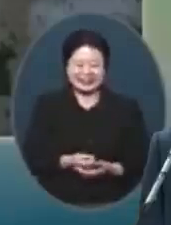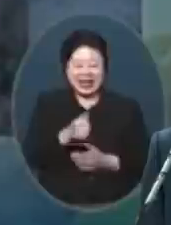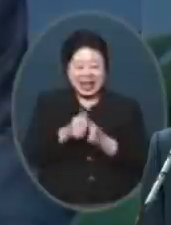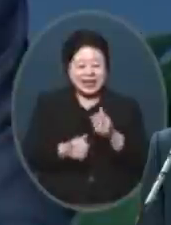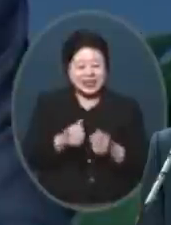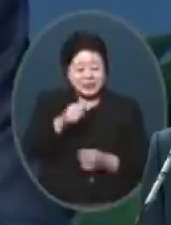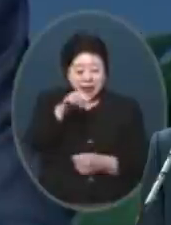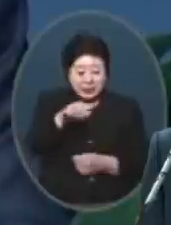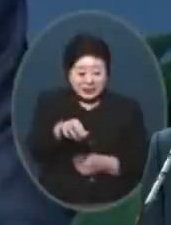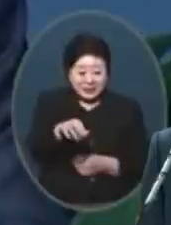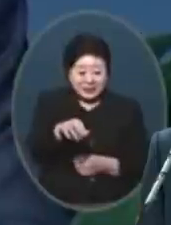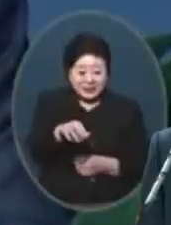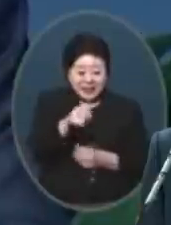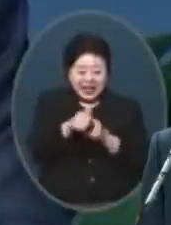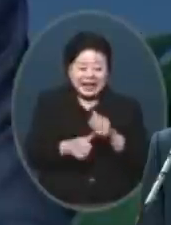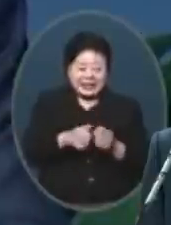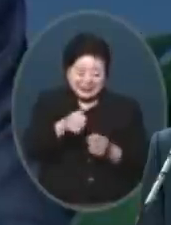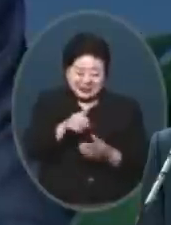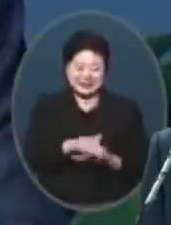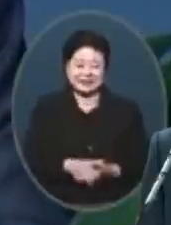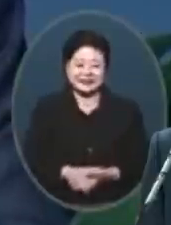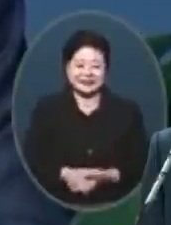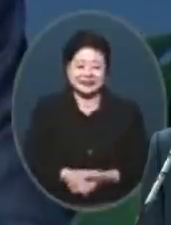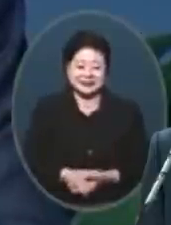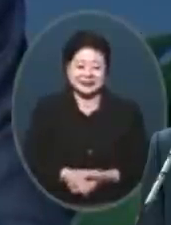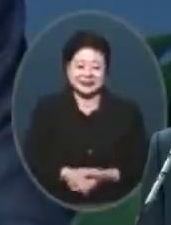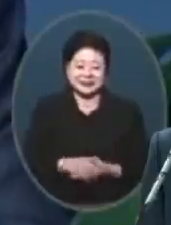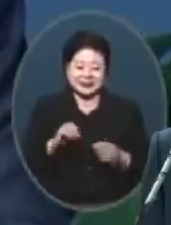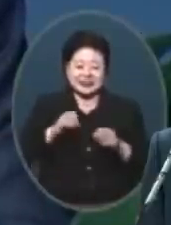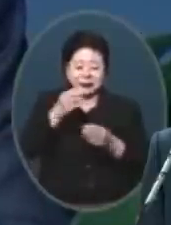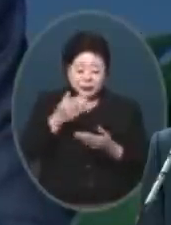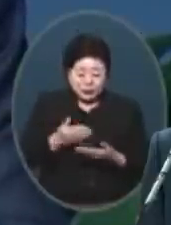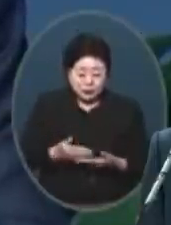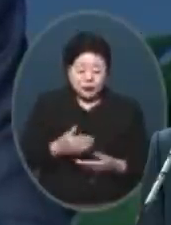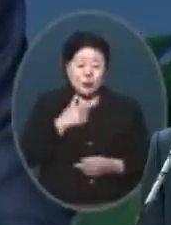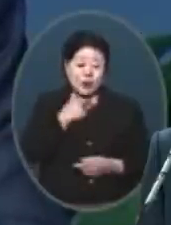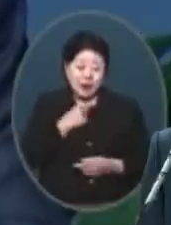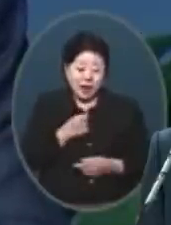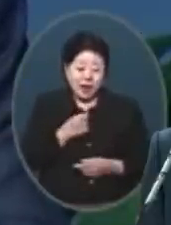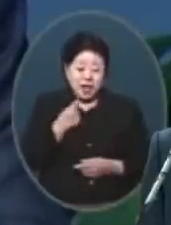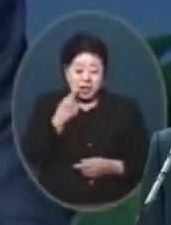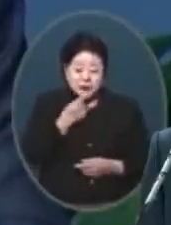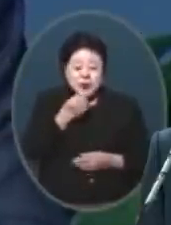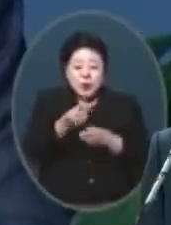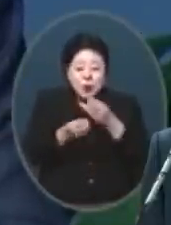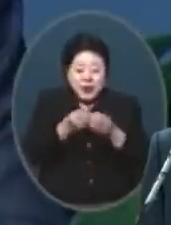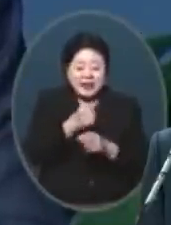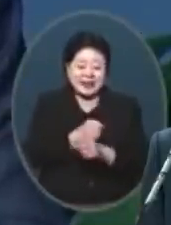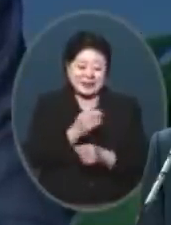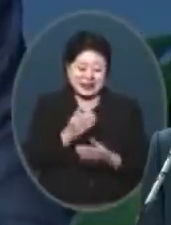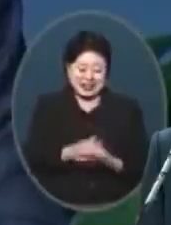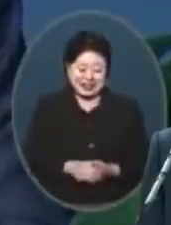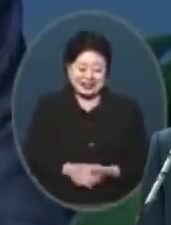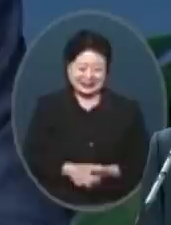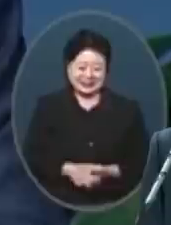하나님 앞에서 하나님이 들어주시기를 원하고 입술에 고백을 해야 되는